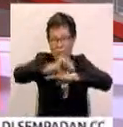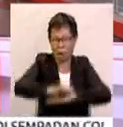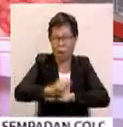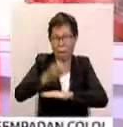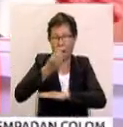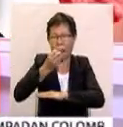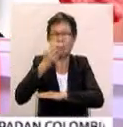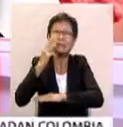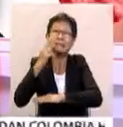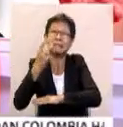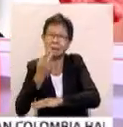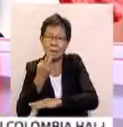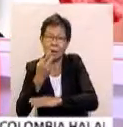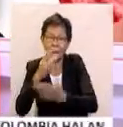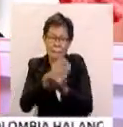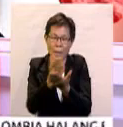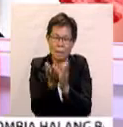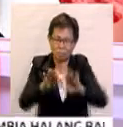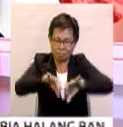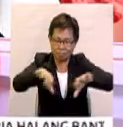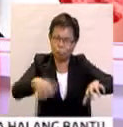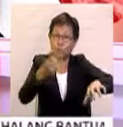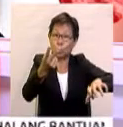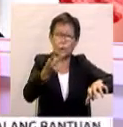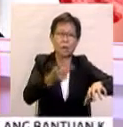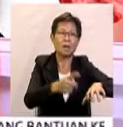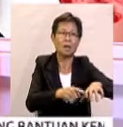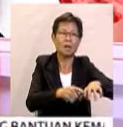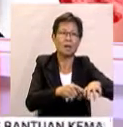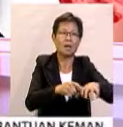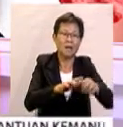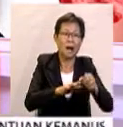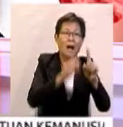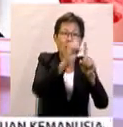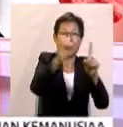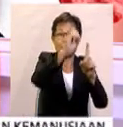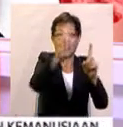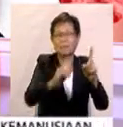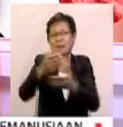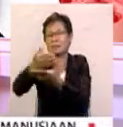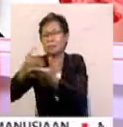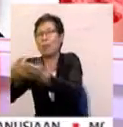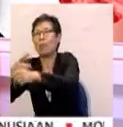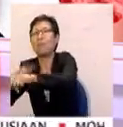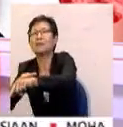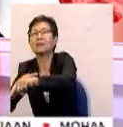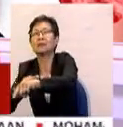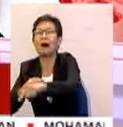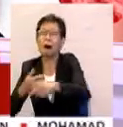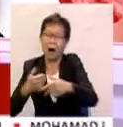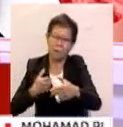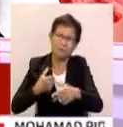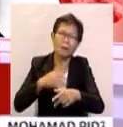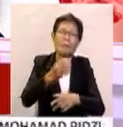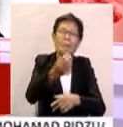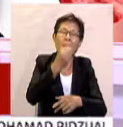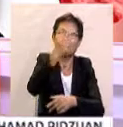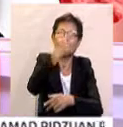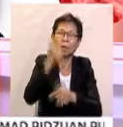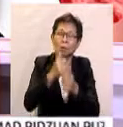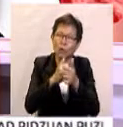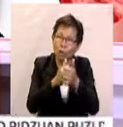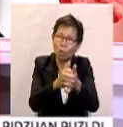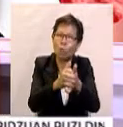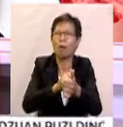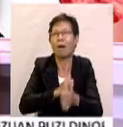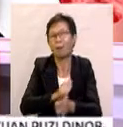mengamalkan makan sayuran ini terbahagi kepada dua jenis, iaitu sepenuh masa dan separuh masa. Ya, selain mereka yang mengambilnya atas tuntutan